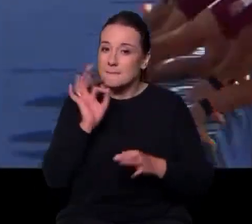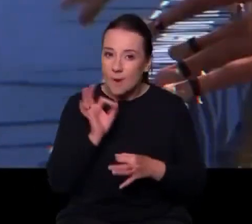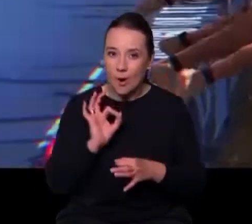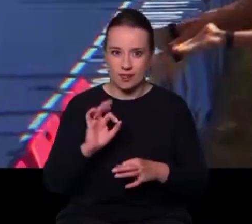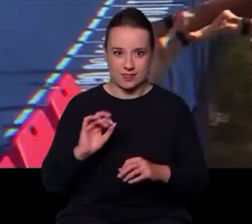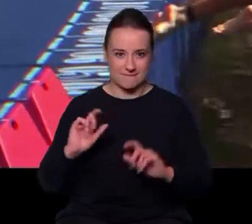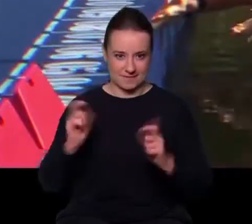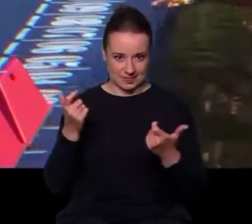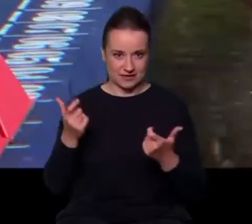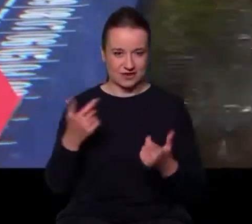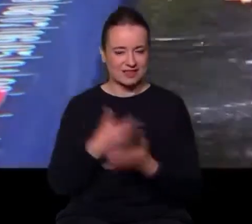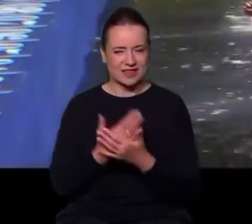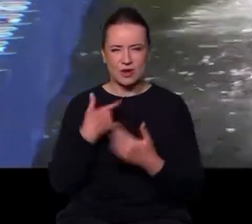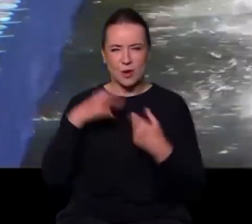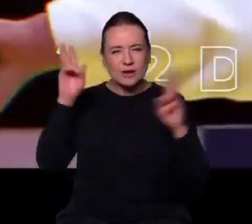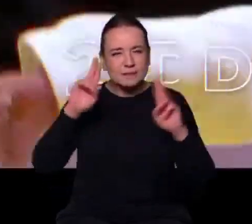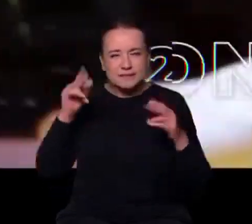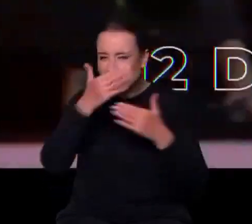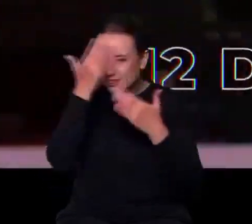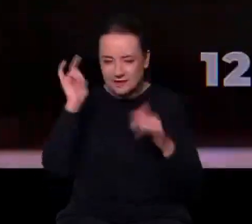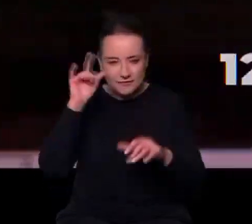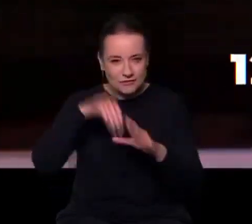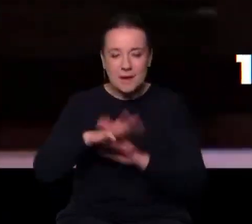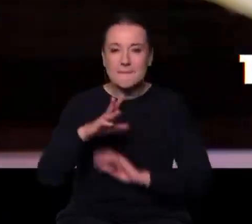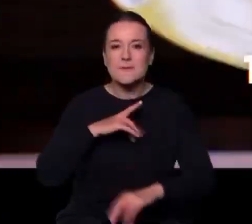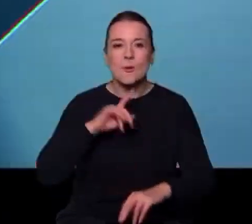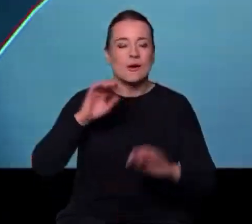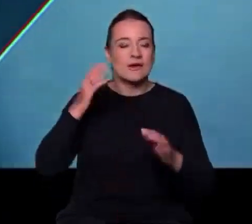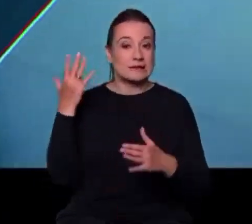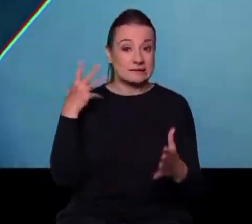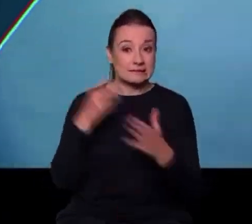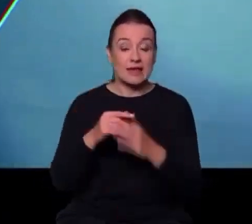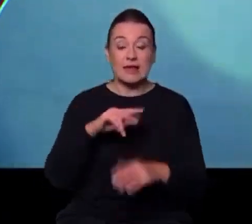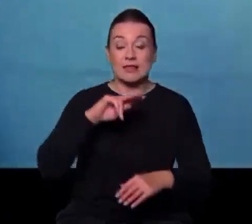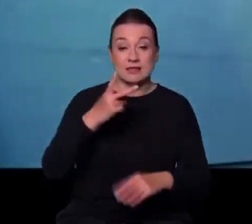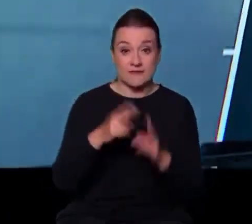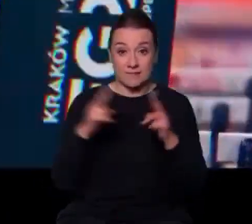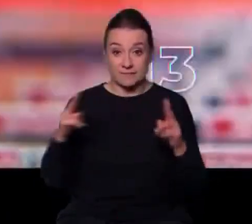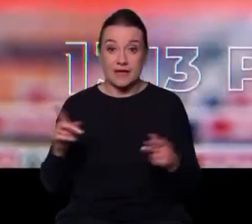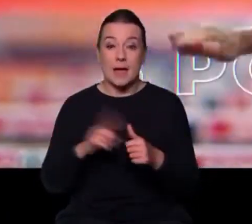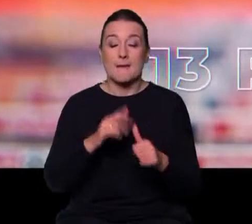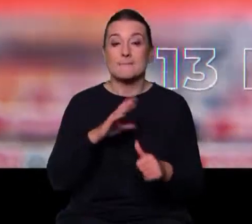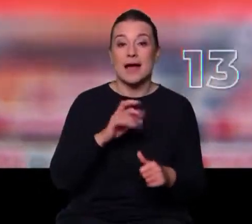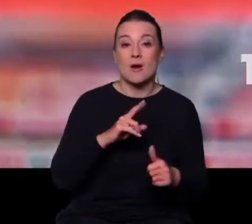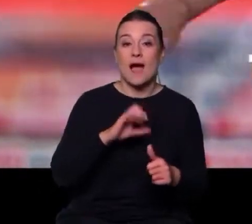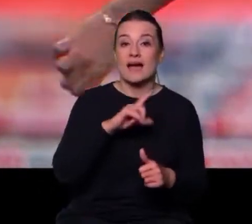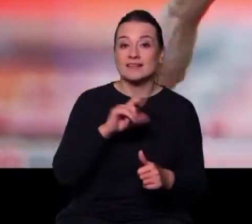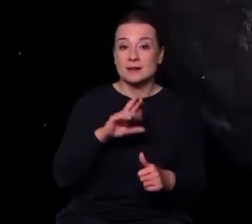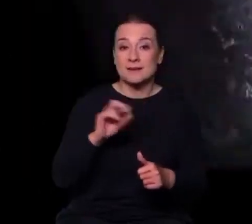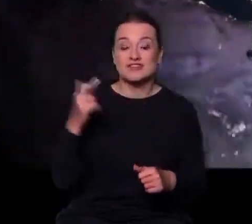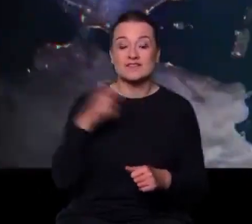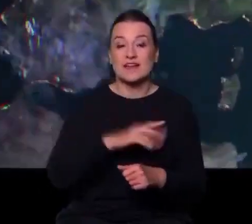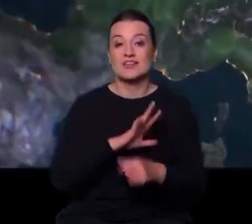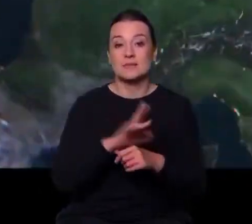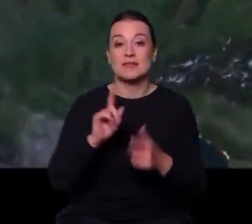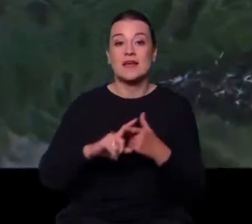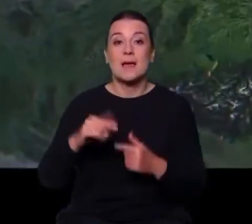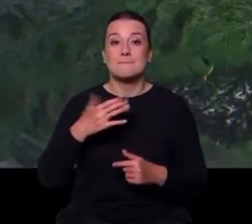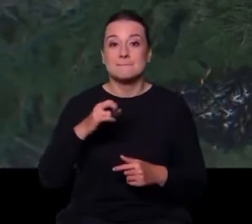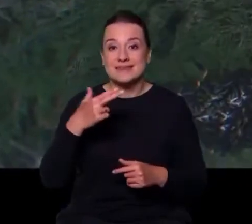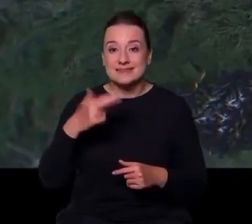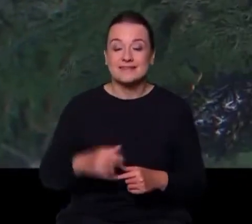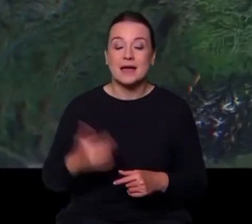nieznane są kibicom. Do tej pory były tylko dwie edycje. W 2015 roku w Baku, czyli w Azerbejdżanie, i w 2019 roku w Mińsku